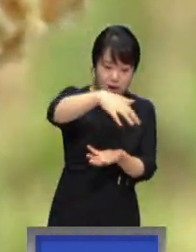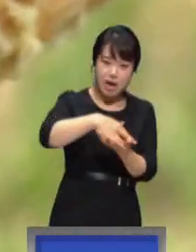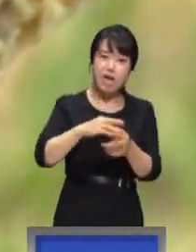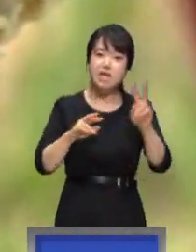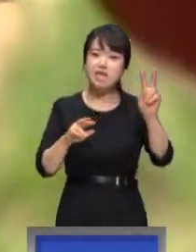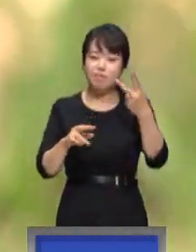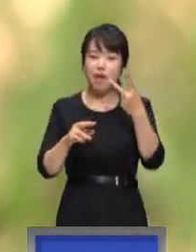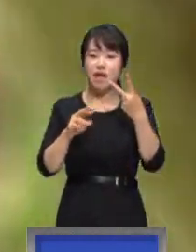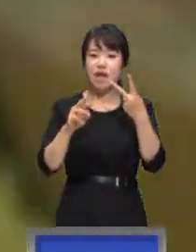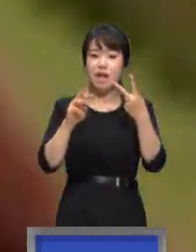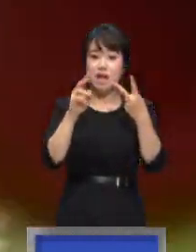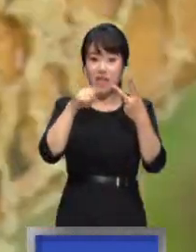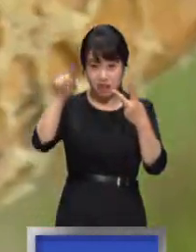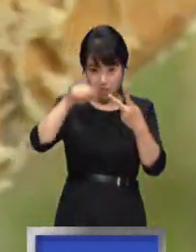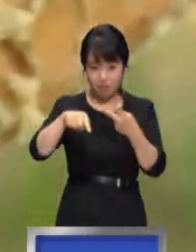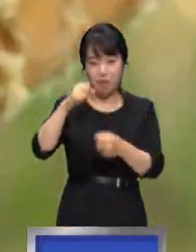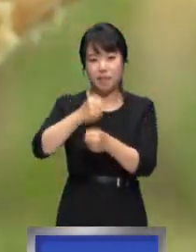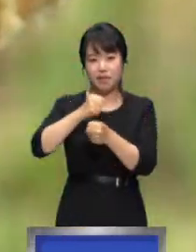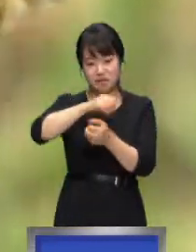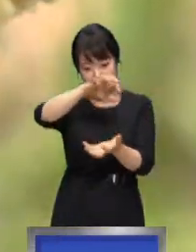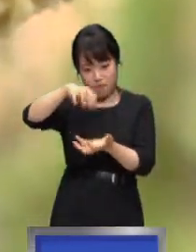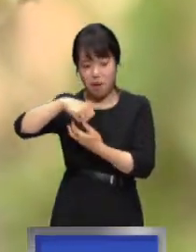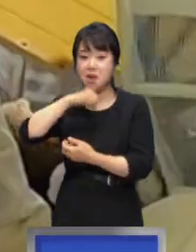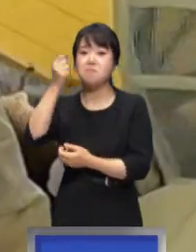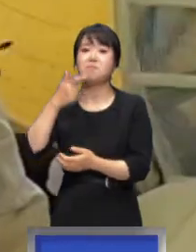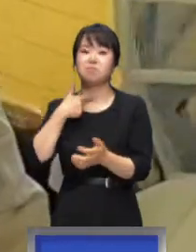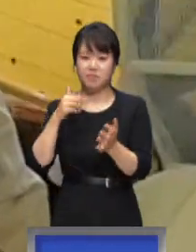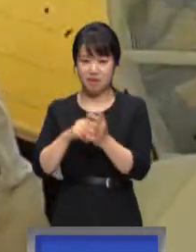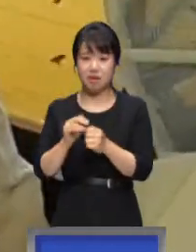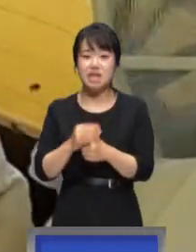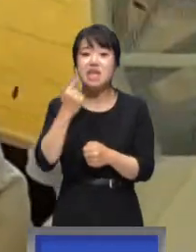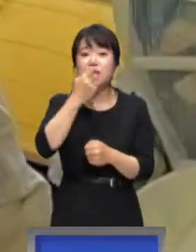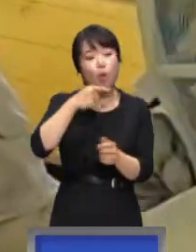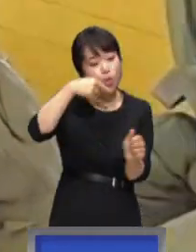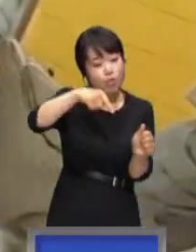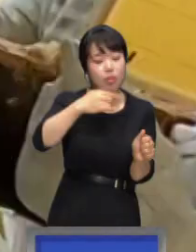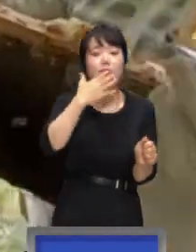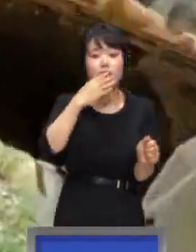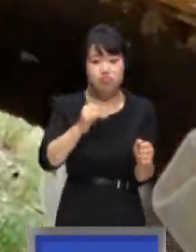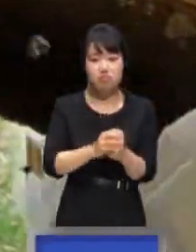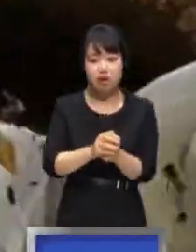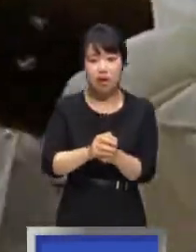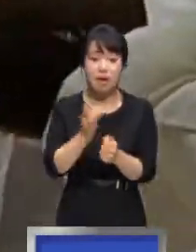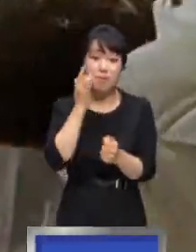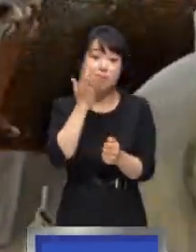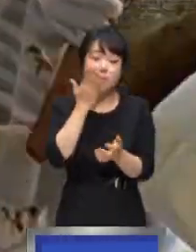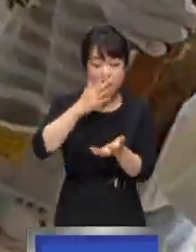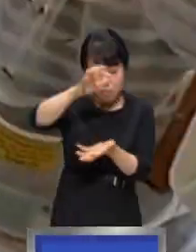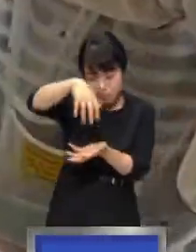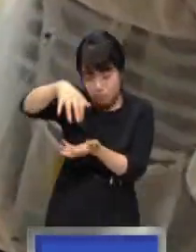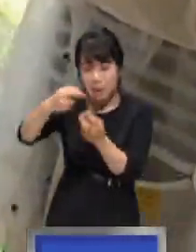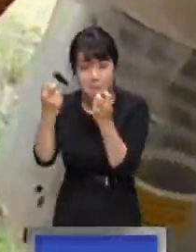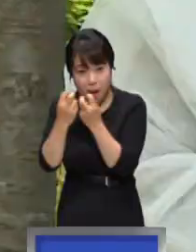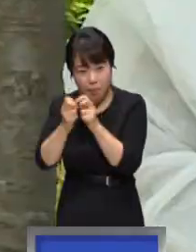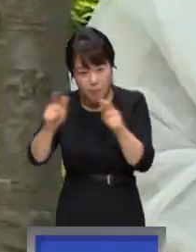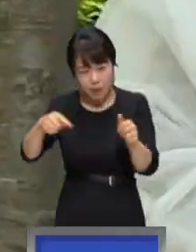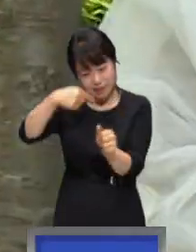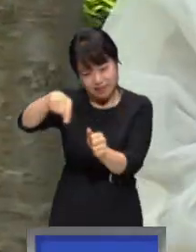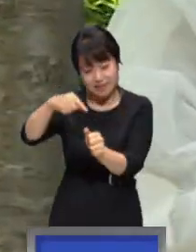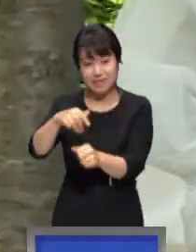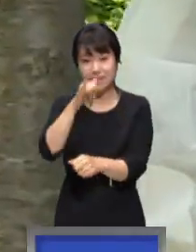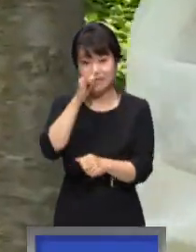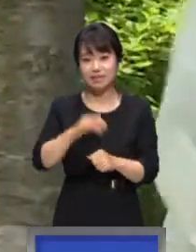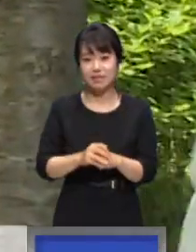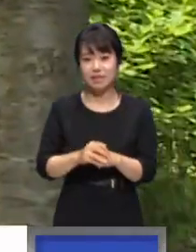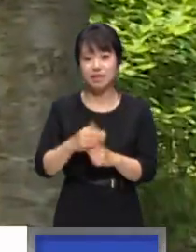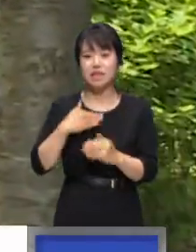200리터가 넘습니다. 꿀벌의 생태와 습성 등 이론 교육뿐만 아니라 벌꿀 채집 실습까지 이곳에서 이루어집니다.